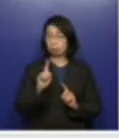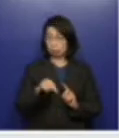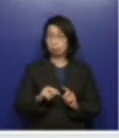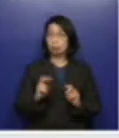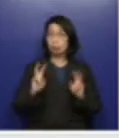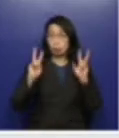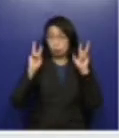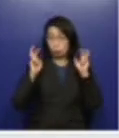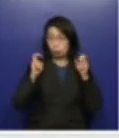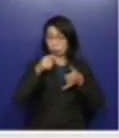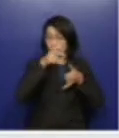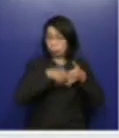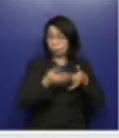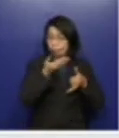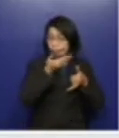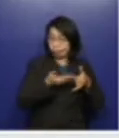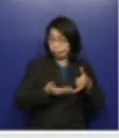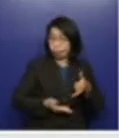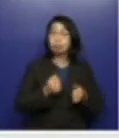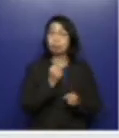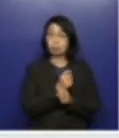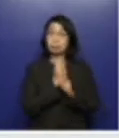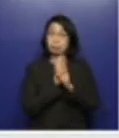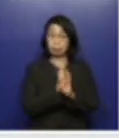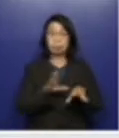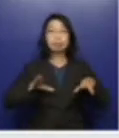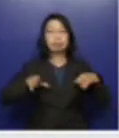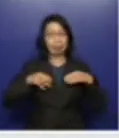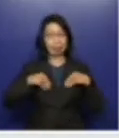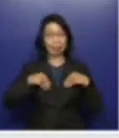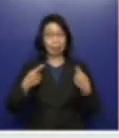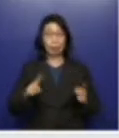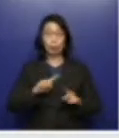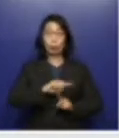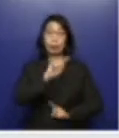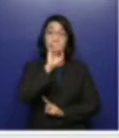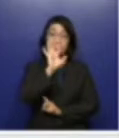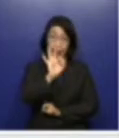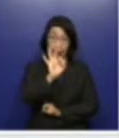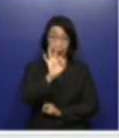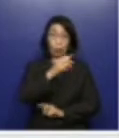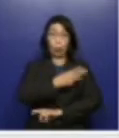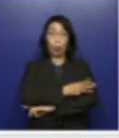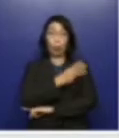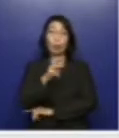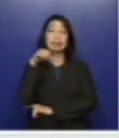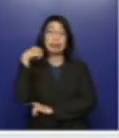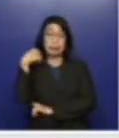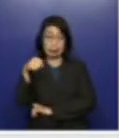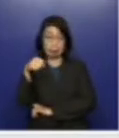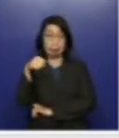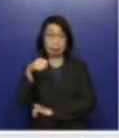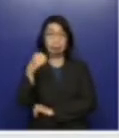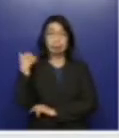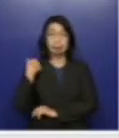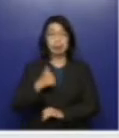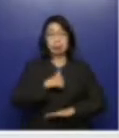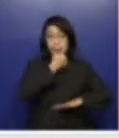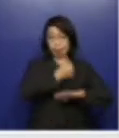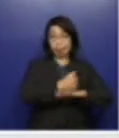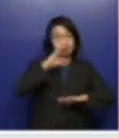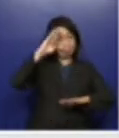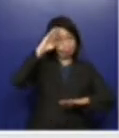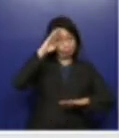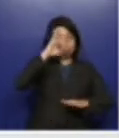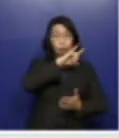การทุกอย่างก็ต้องปฏิบัติซึ่งวันที่9วันที่10นะครับที่ท่านผบ.ทบ.สหรัฐอเมริกาอยู่ใน